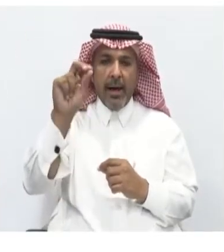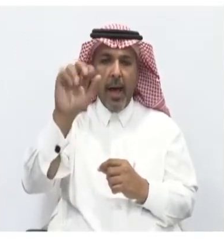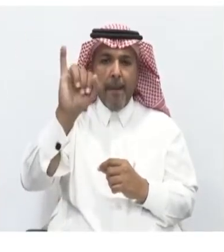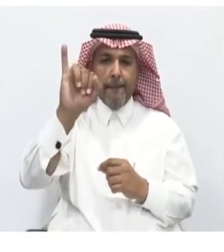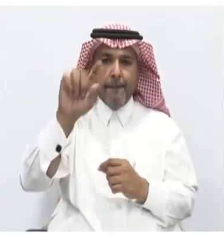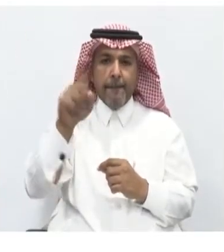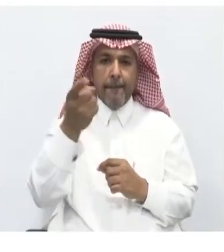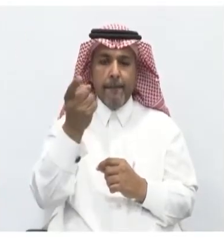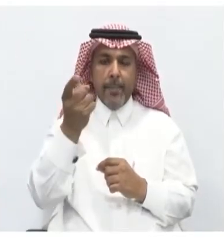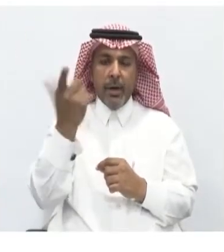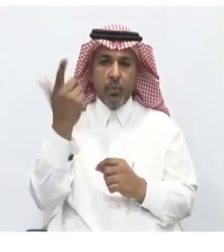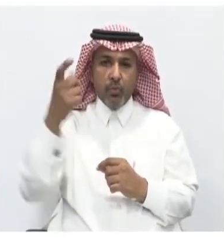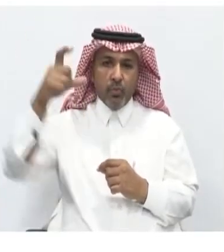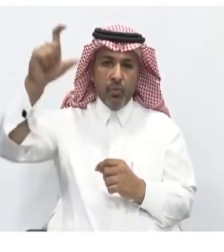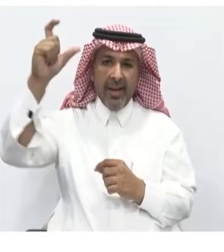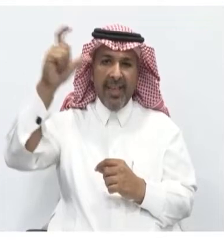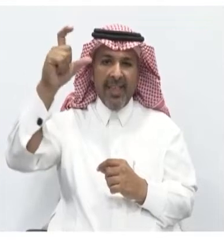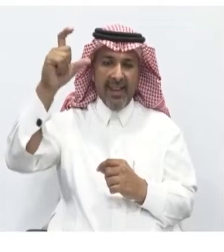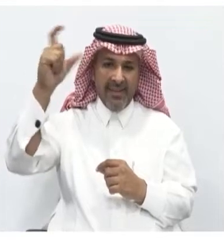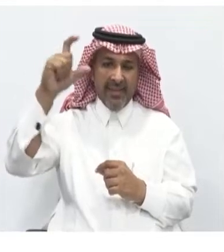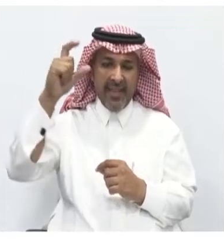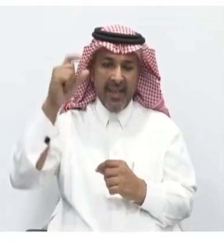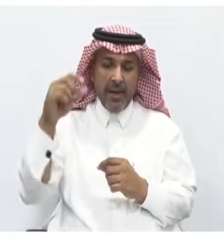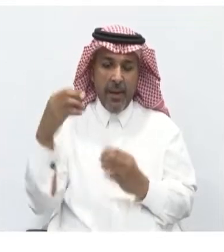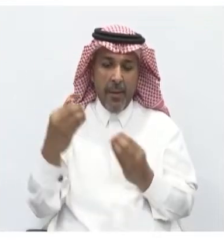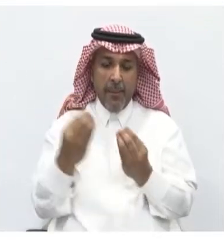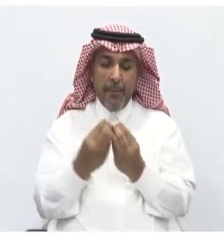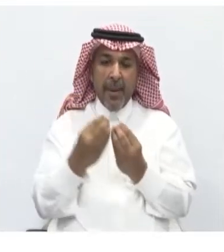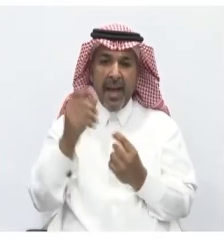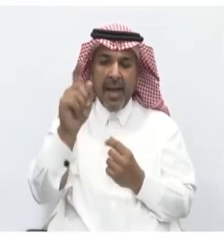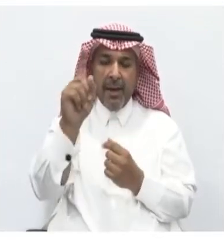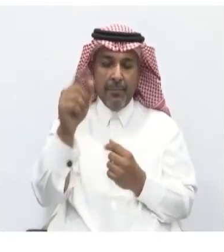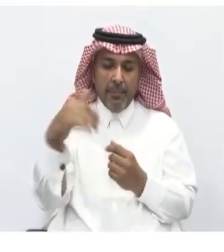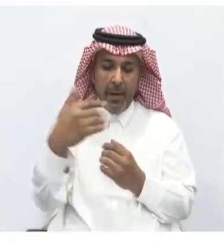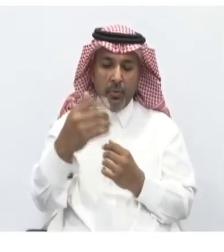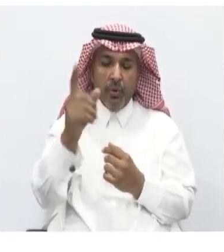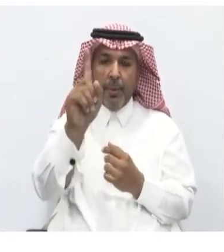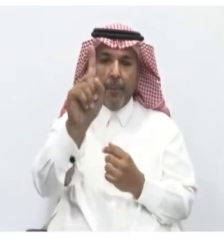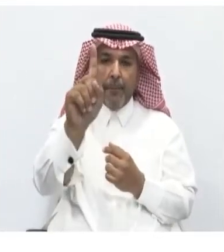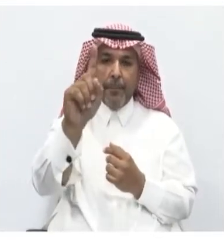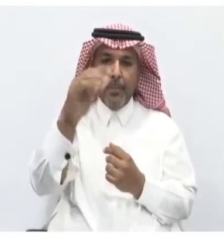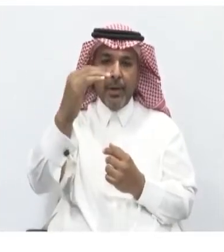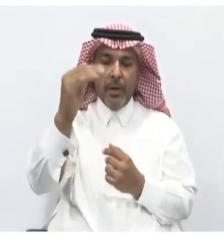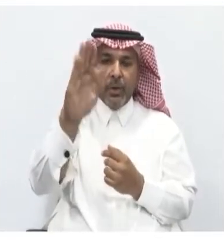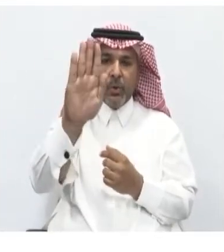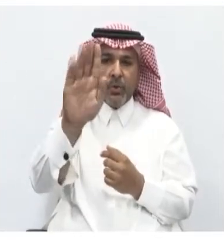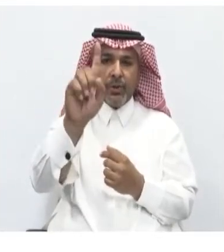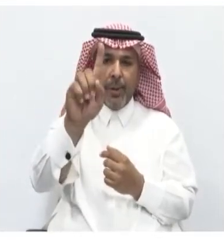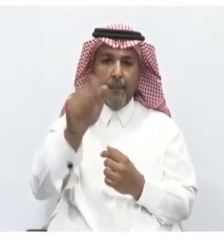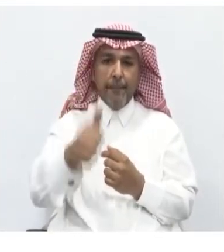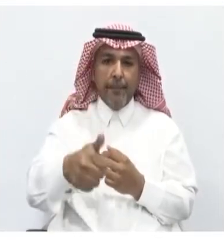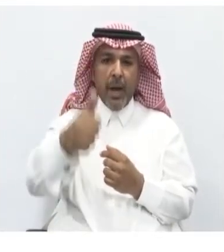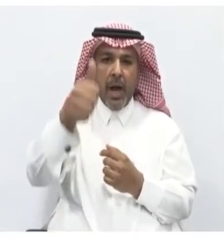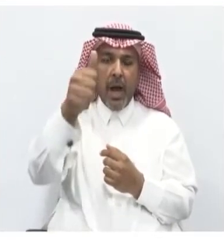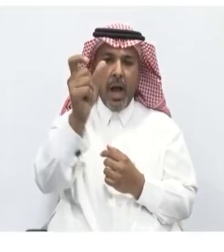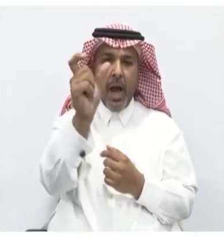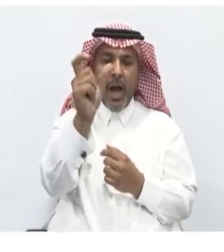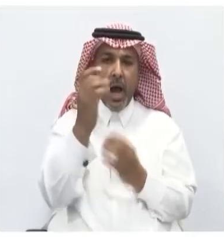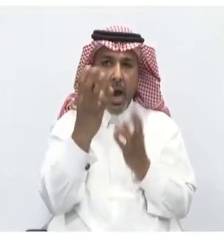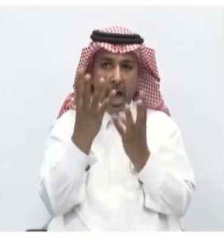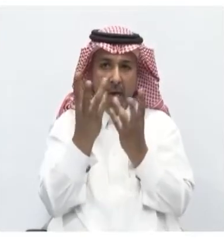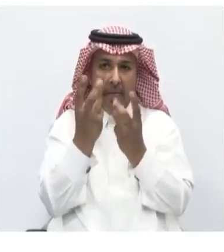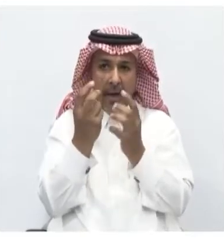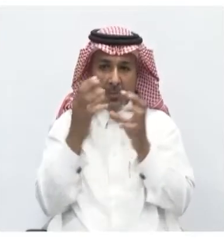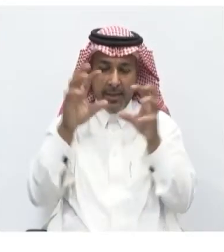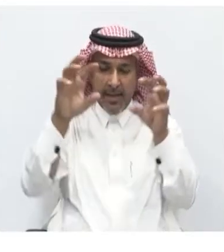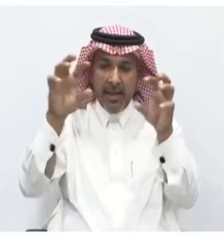يضطرب للقمر يسبق الشمس ولا الشمس تاتي بعد القمر كلهم لهم حسبان دقيق كذلك